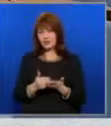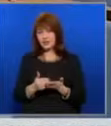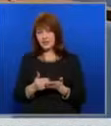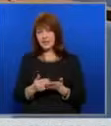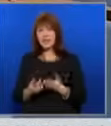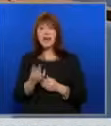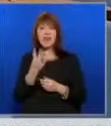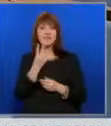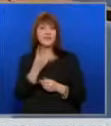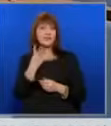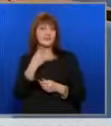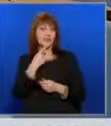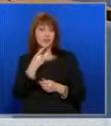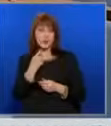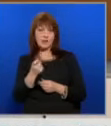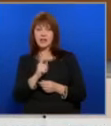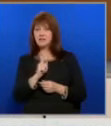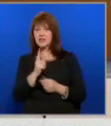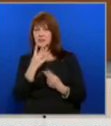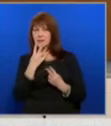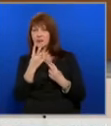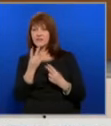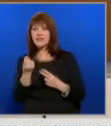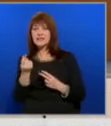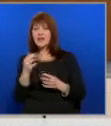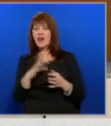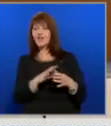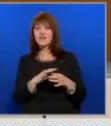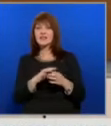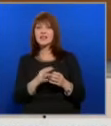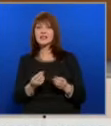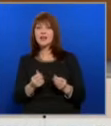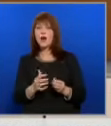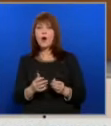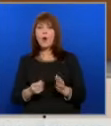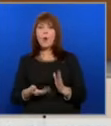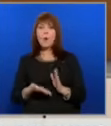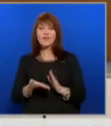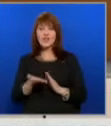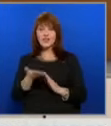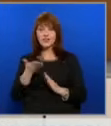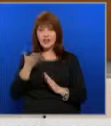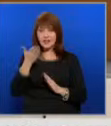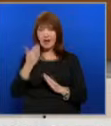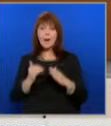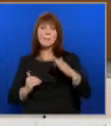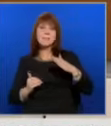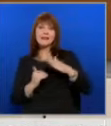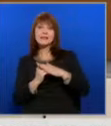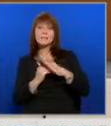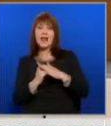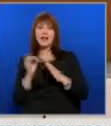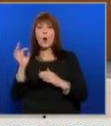За 2024 година не са предвидени средства във връзка с увеличението на максималния осигурителен